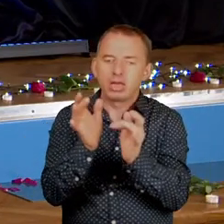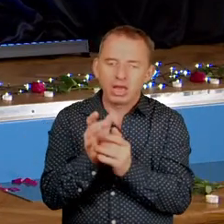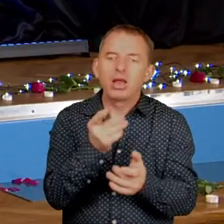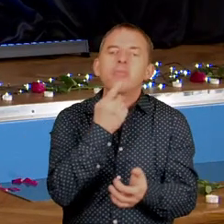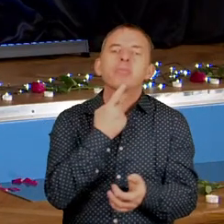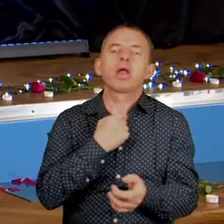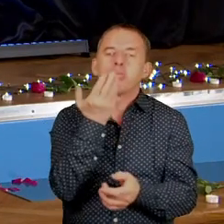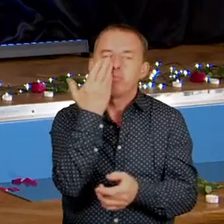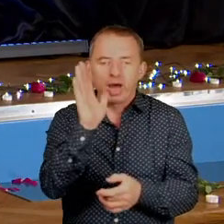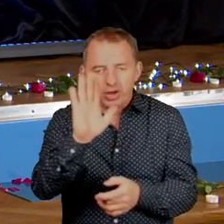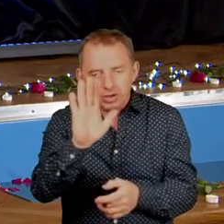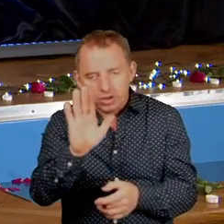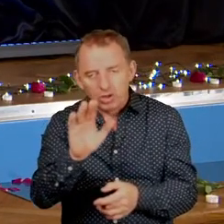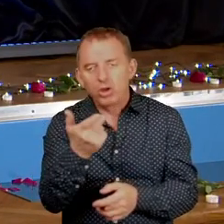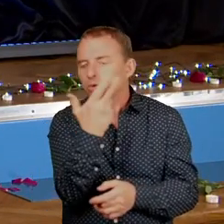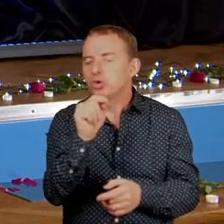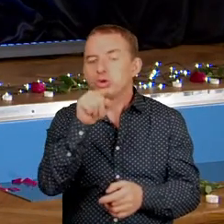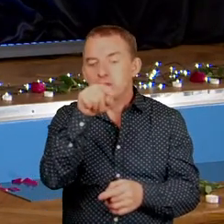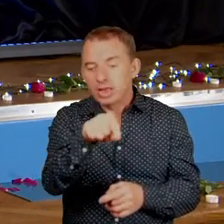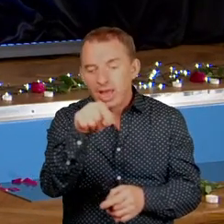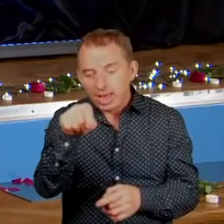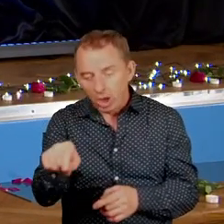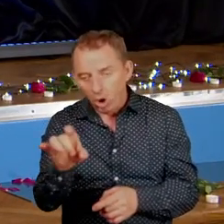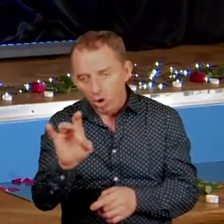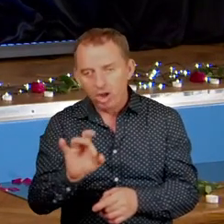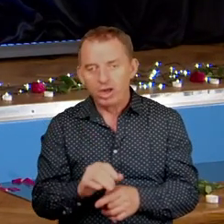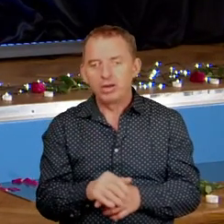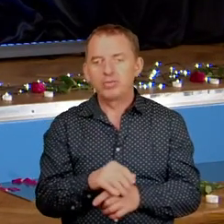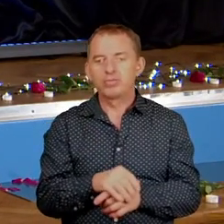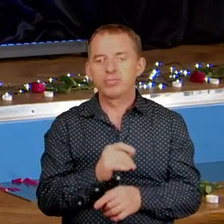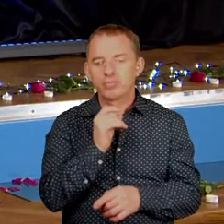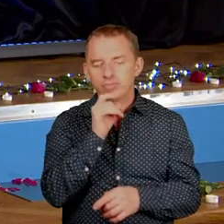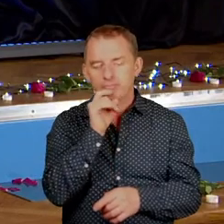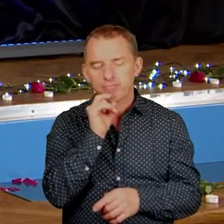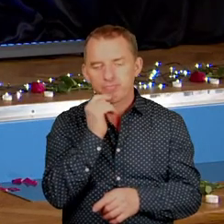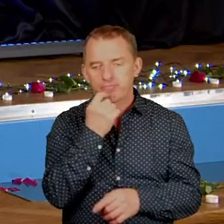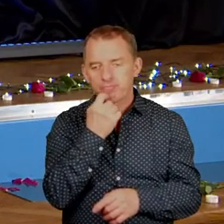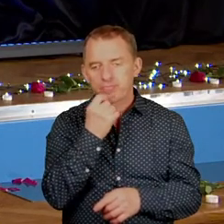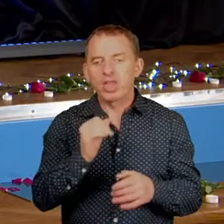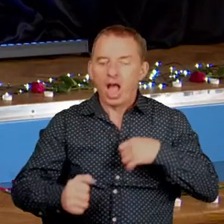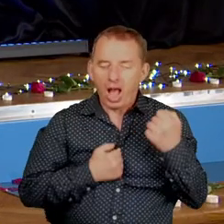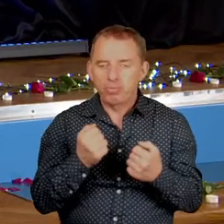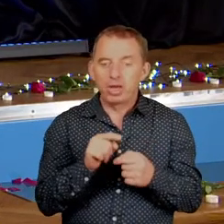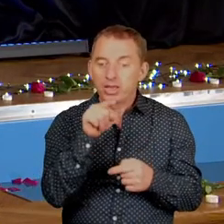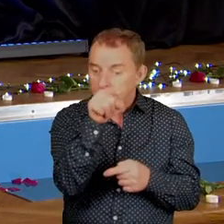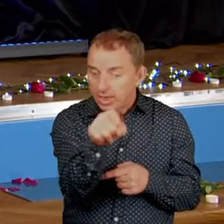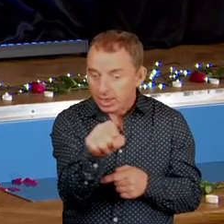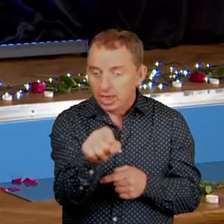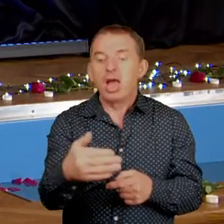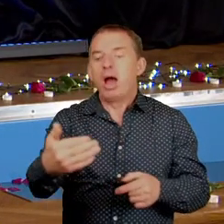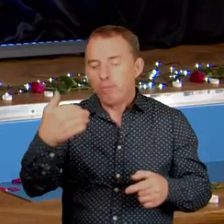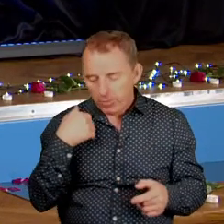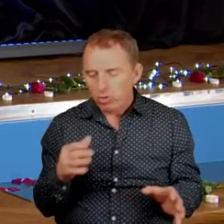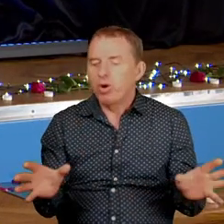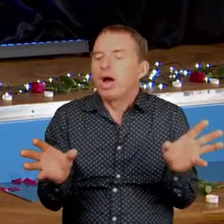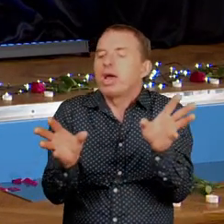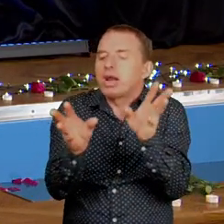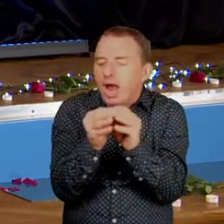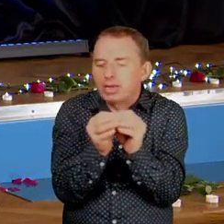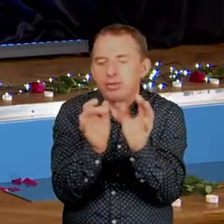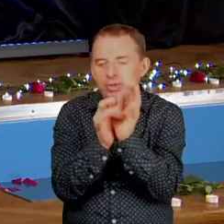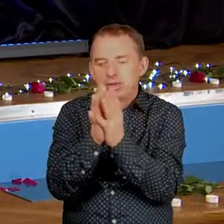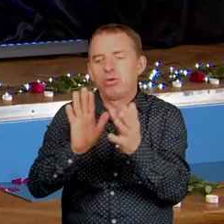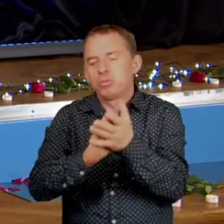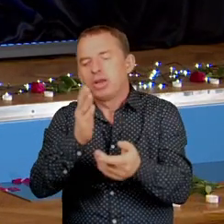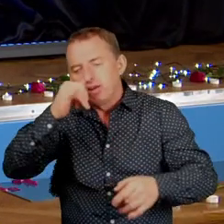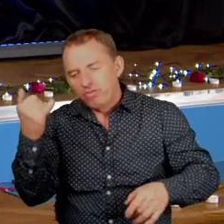pragnie bardziej niż tego. To have you with Him for all eternity. Abyś był z Nim przez całą wieczność. Do you want to say